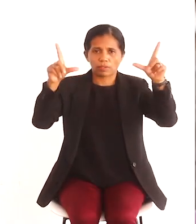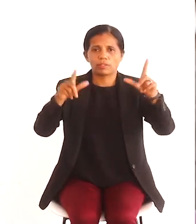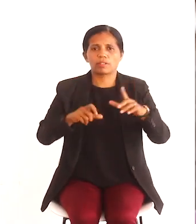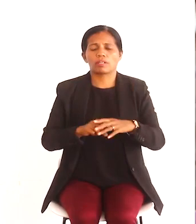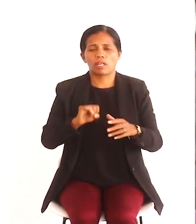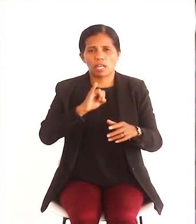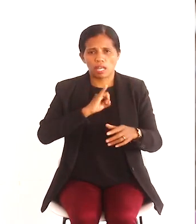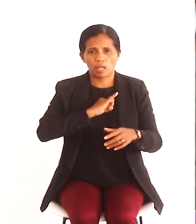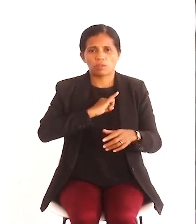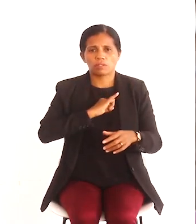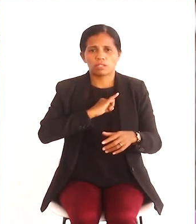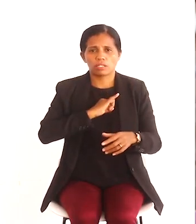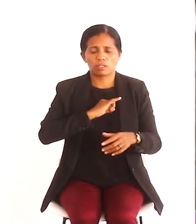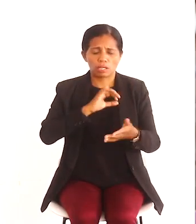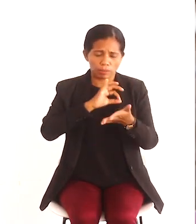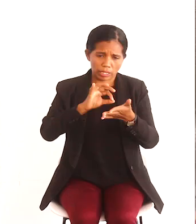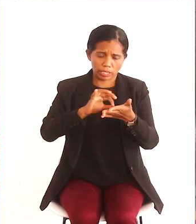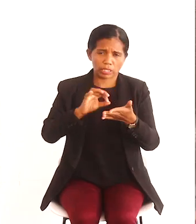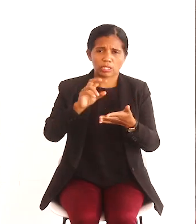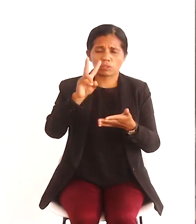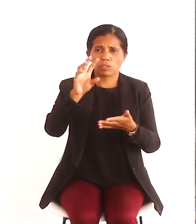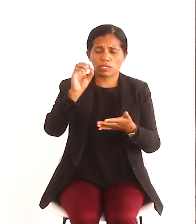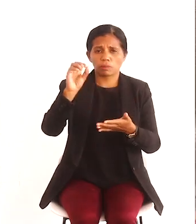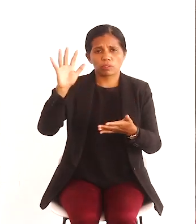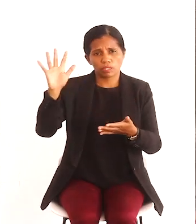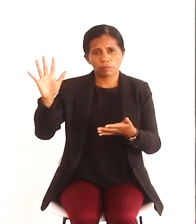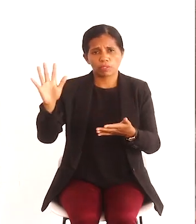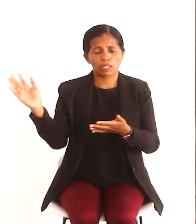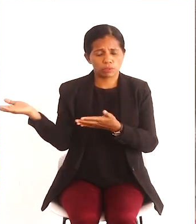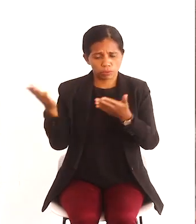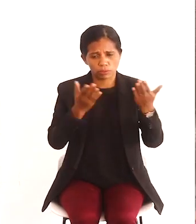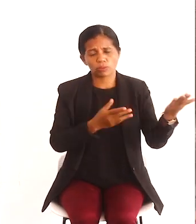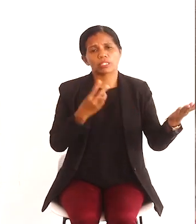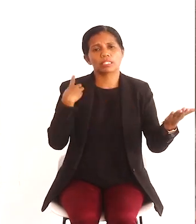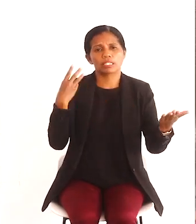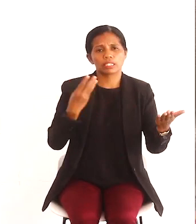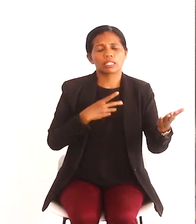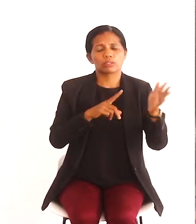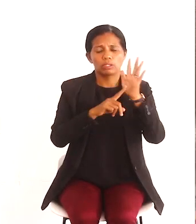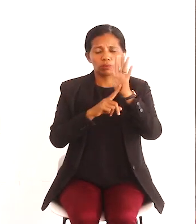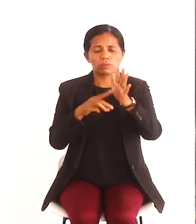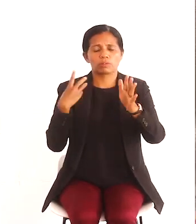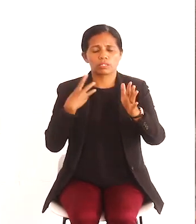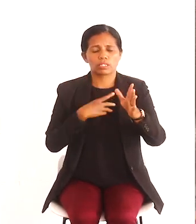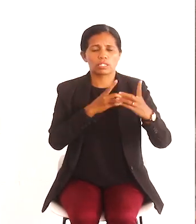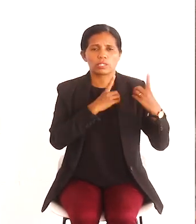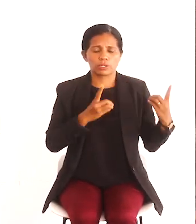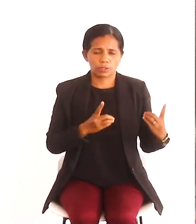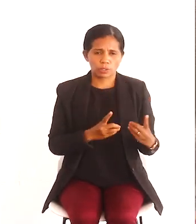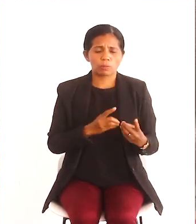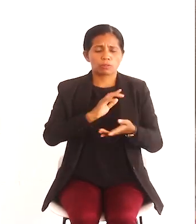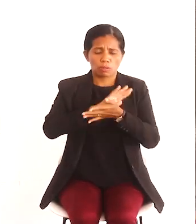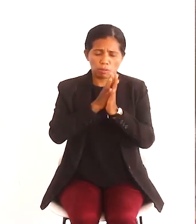kare iha 2005, i musik ne atu loru ita, atu haturu ita ne doming, bai tene rai,